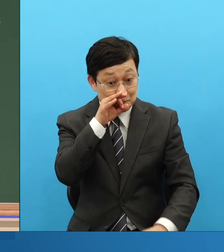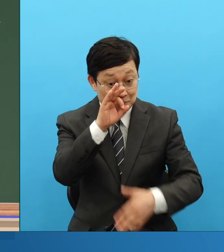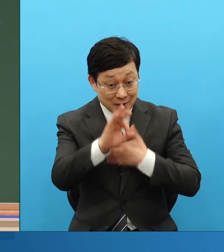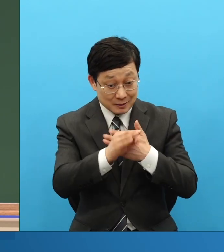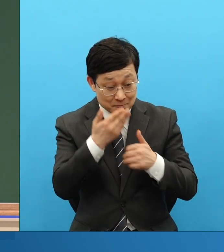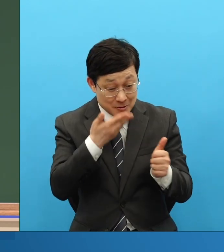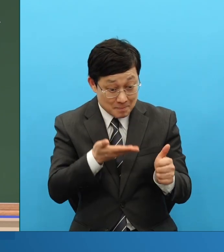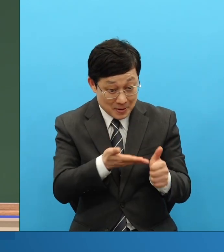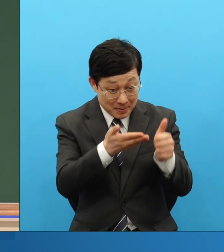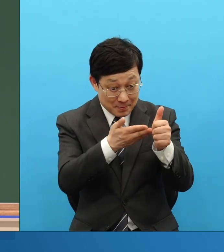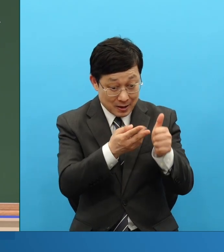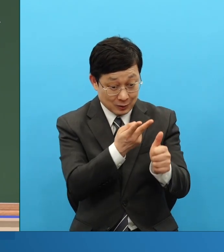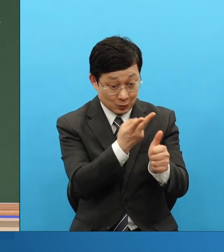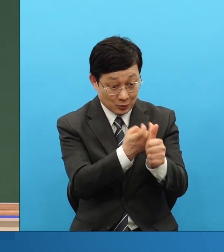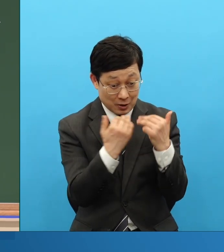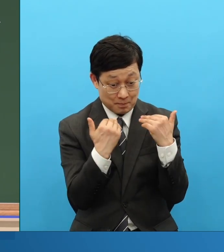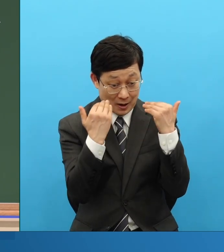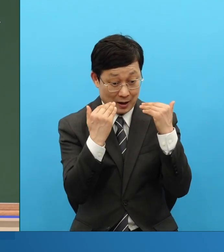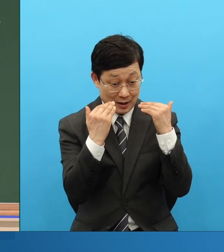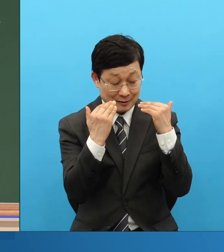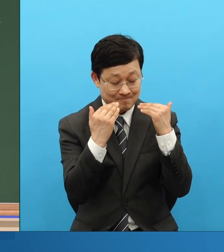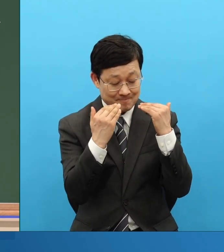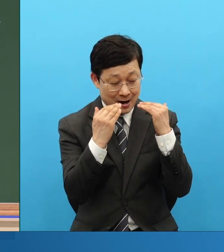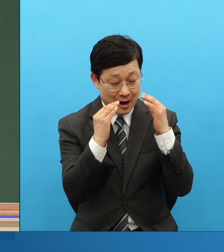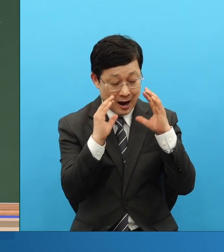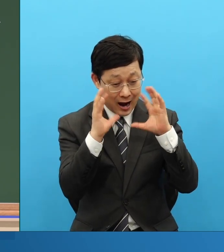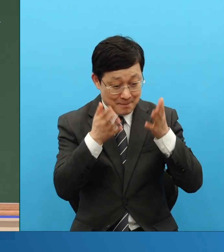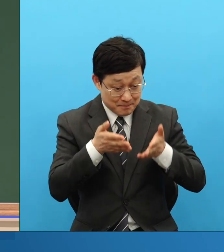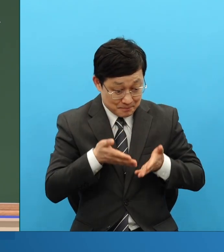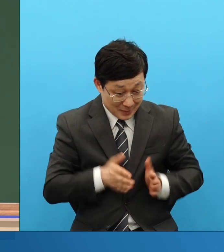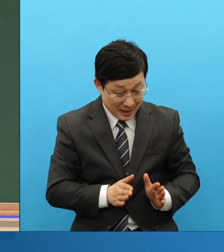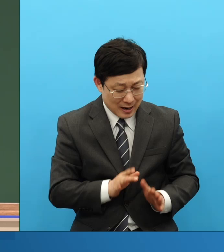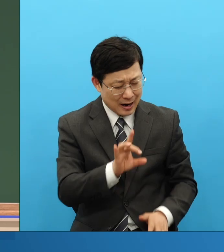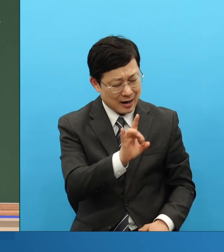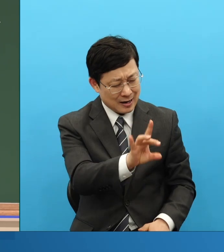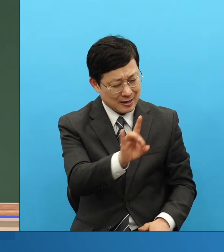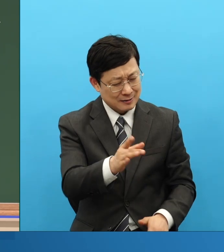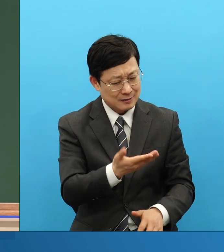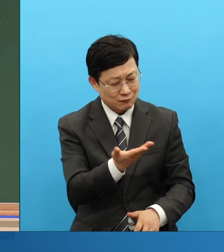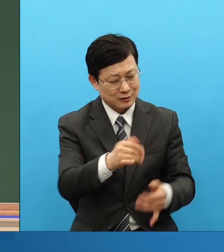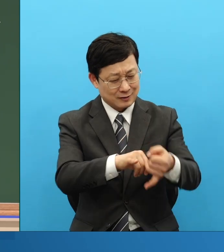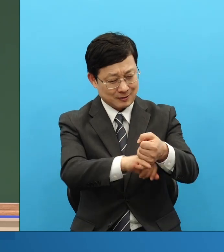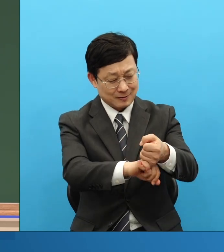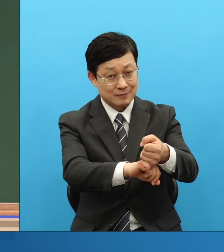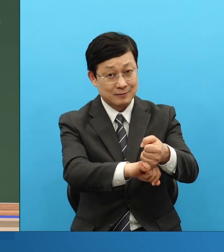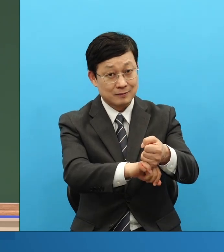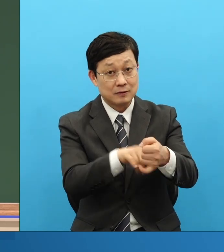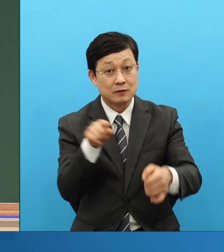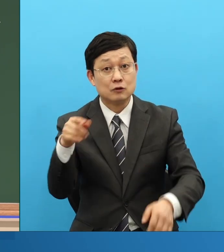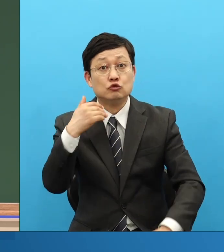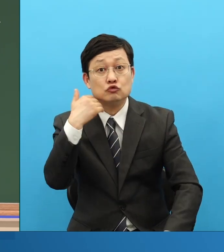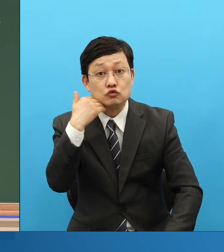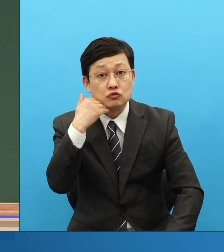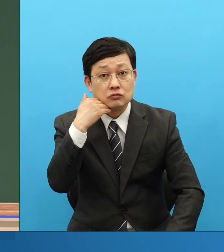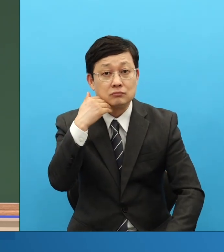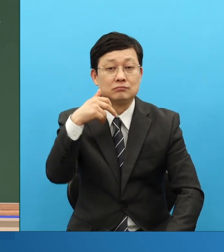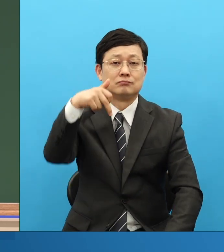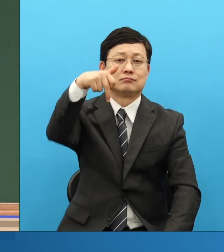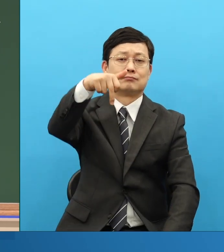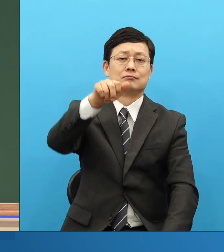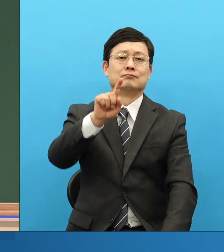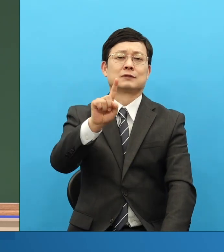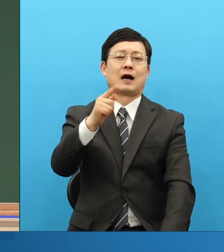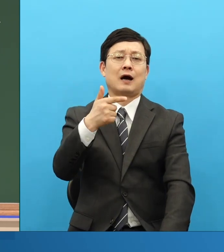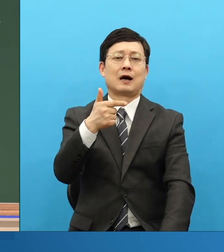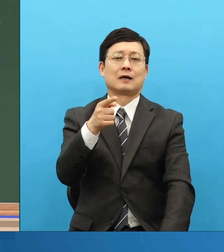And so the condition was that when this rabbit has baby rabbits, then I'll give you one of them. 그 사람이 강철 왕이 된 겁니다. He's 나중에. the one who later became